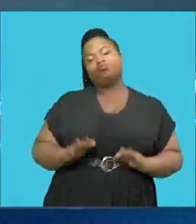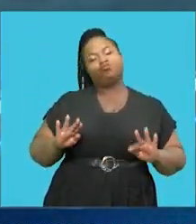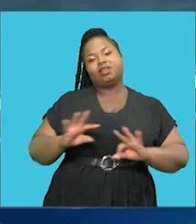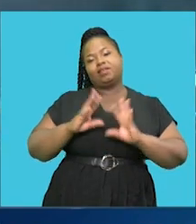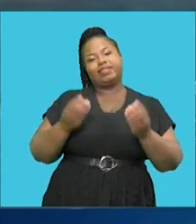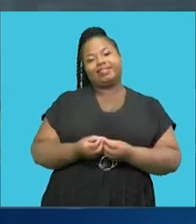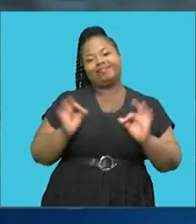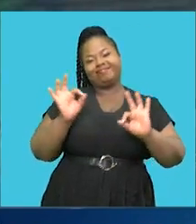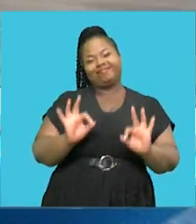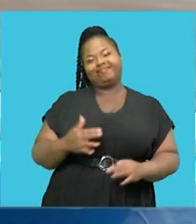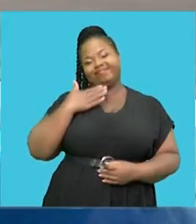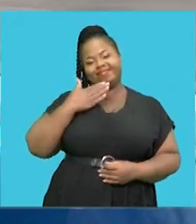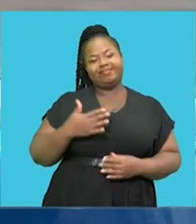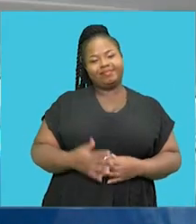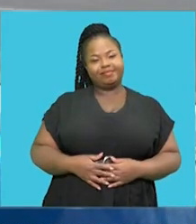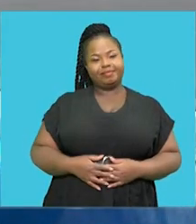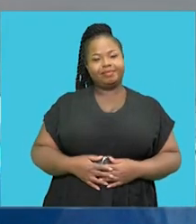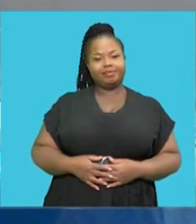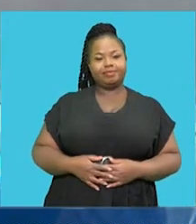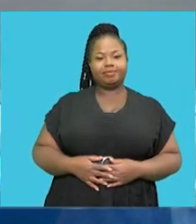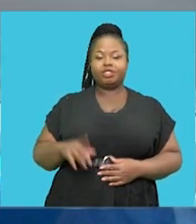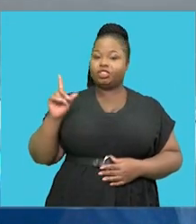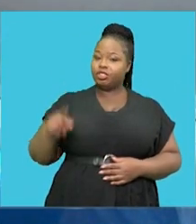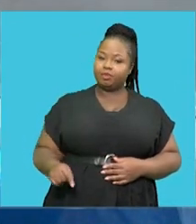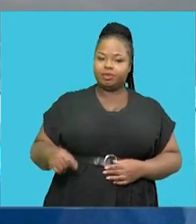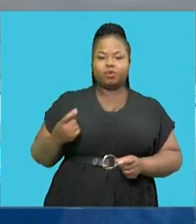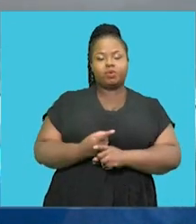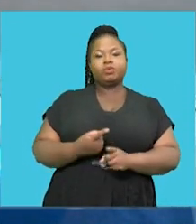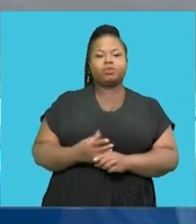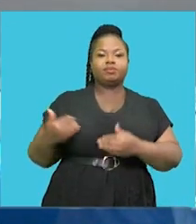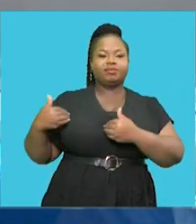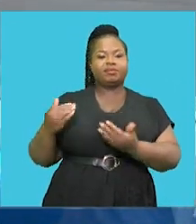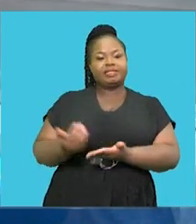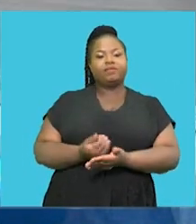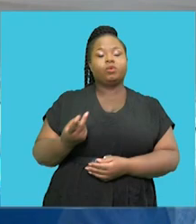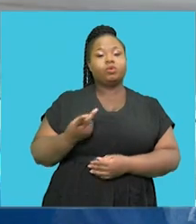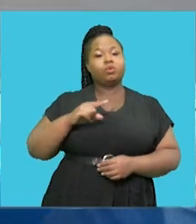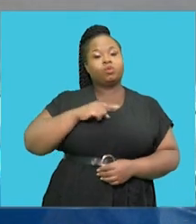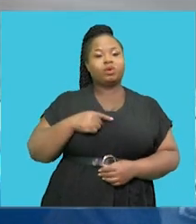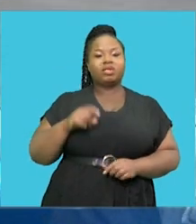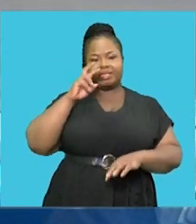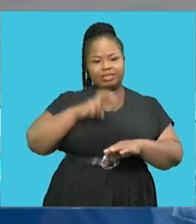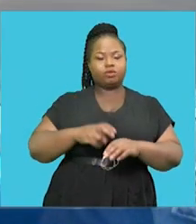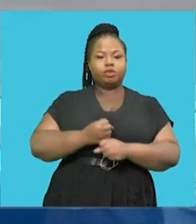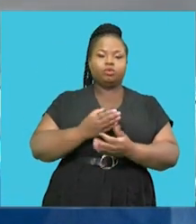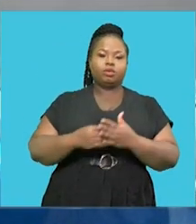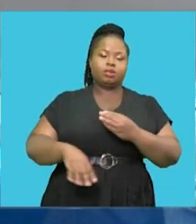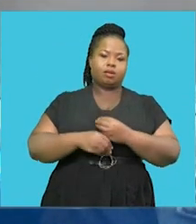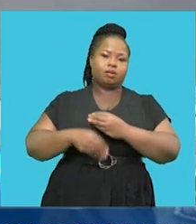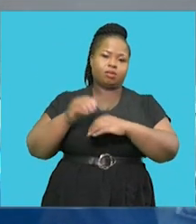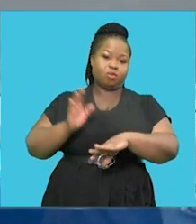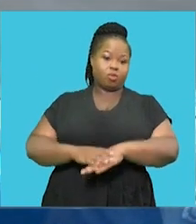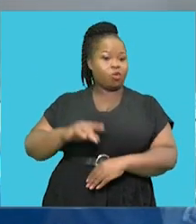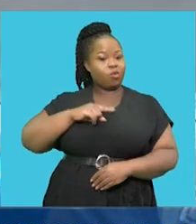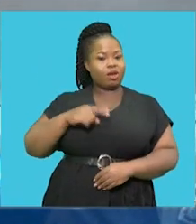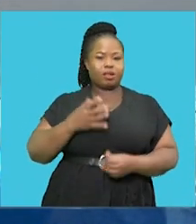into ihlangene, siyabona bakahle yona ichipini yasaiva and then xingakona bafanele bayingetelela ti-train leyi